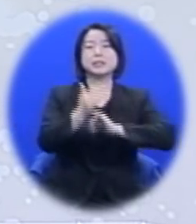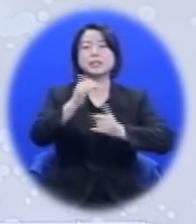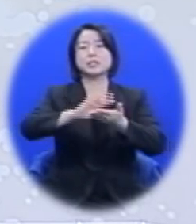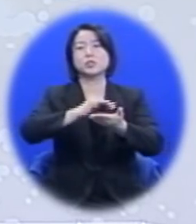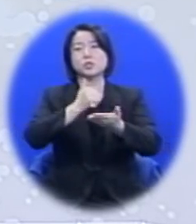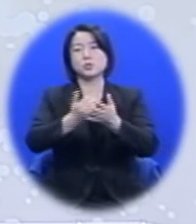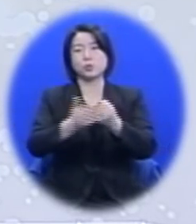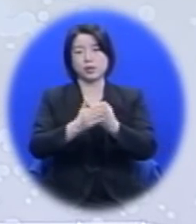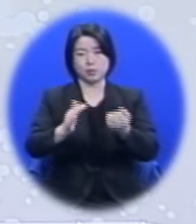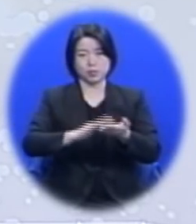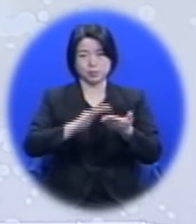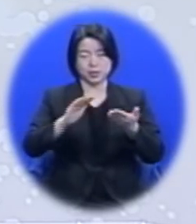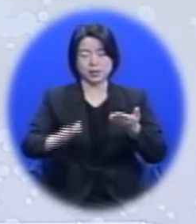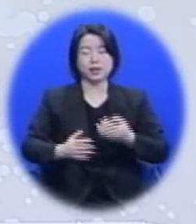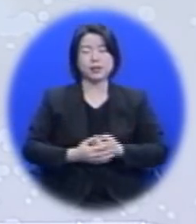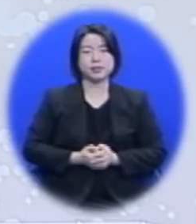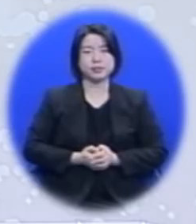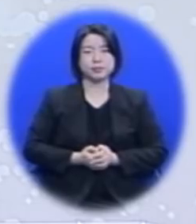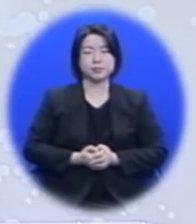것입니다.